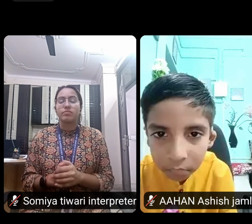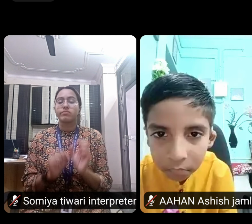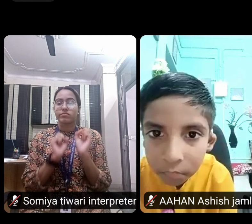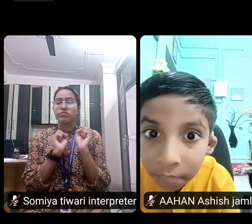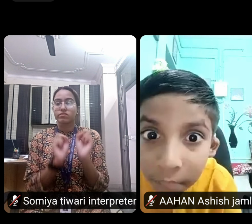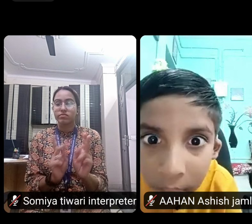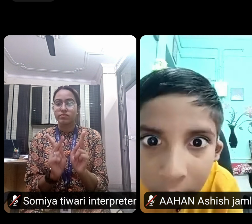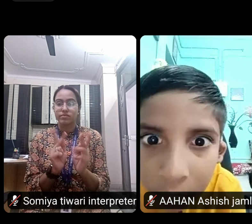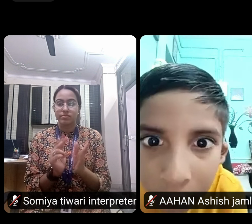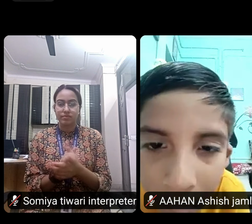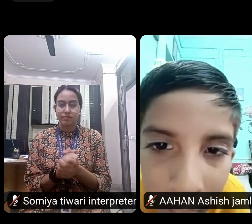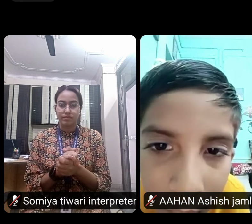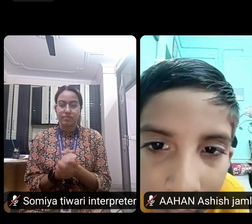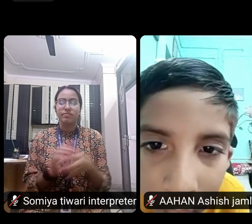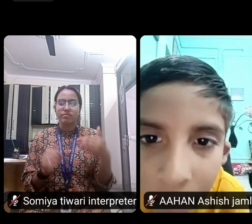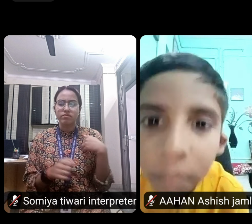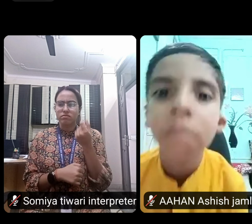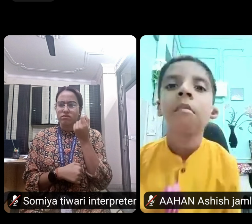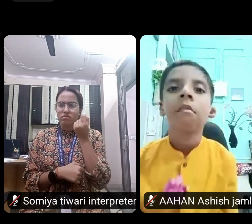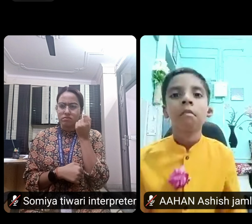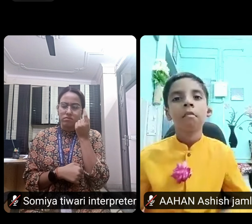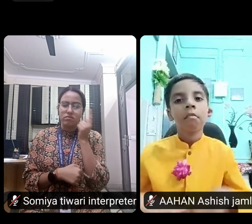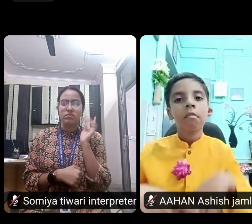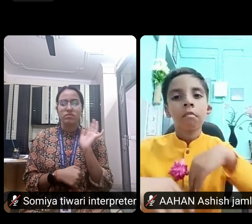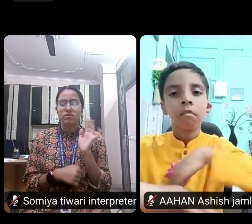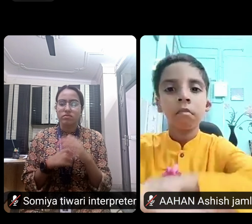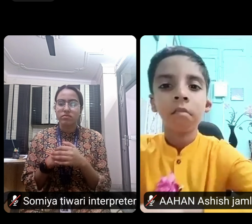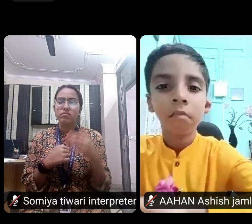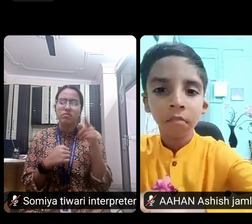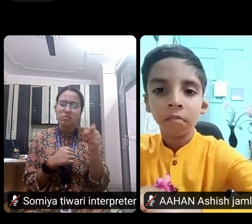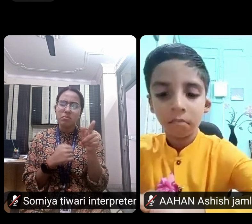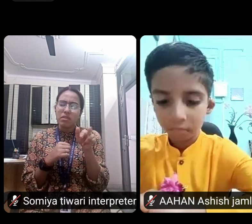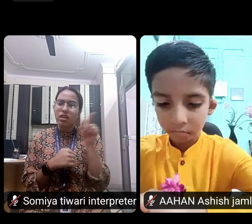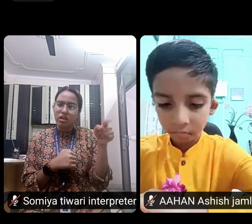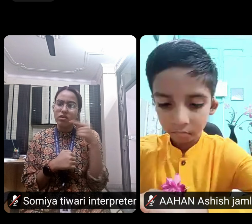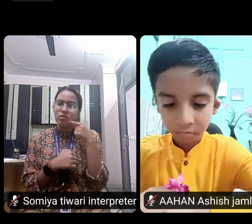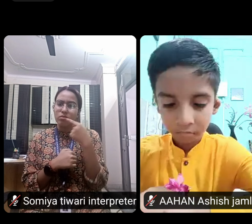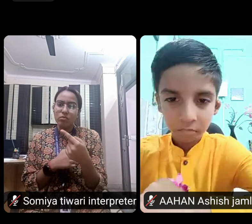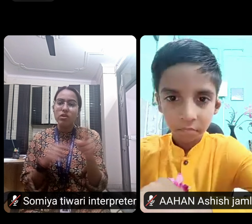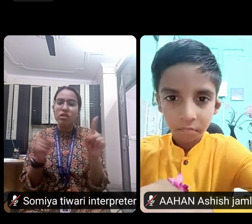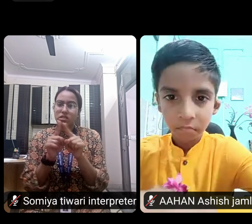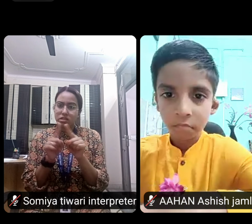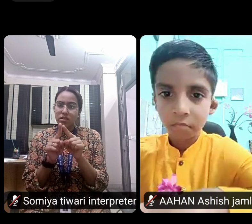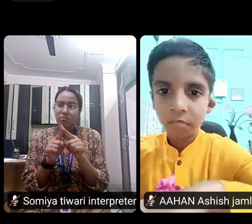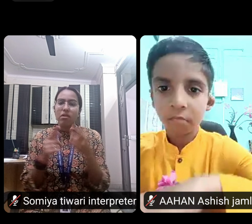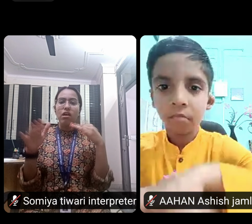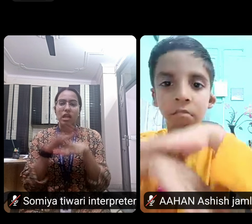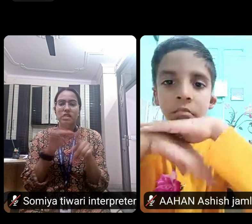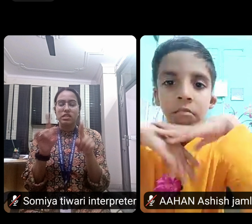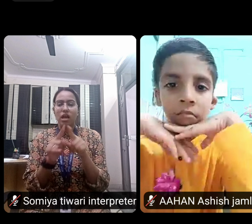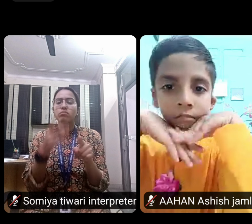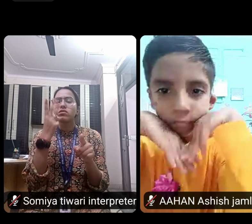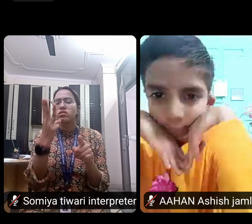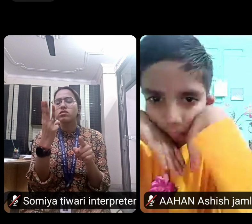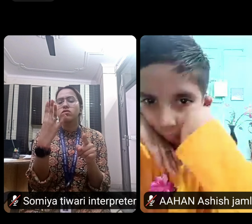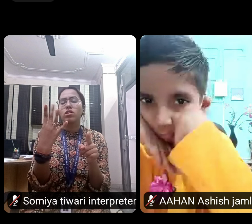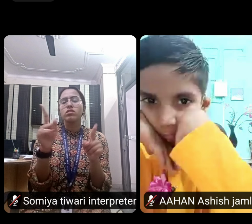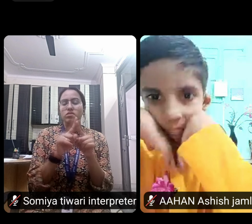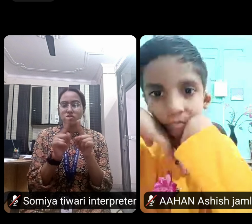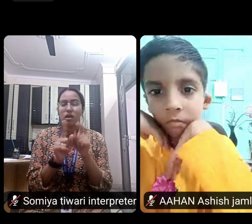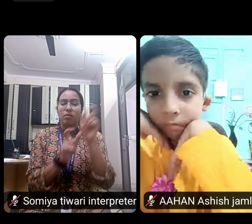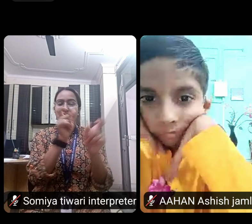तो अगर मैं आपकी बात ठीक से समझ पाया हूं, तो आप ये कह रहे हैं कि मल्टी प्रॉन्ग्ड अप्रोच रहती है, चाहे तीन चार डिफरेंट किस्म के